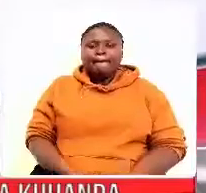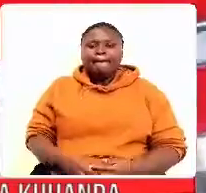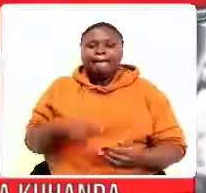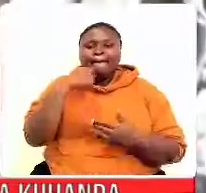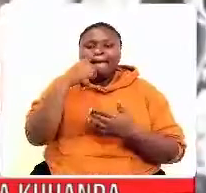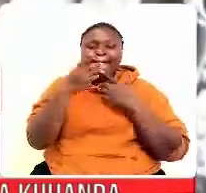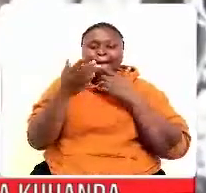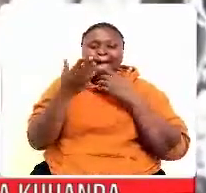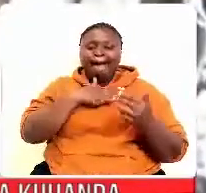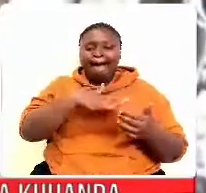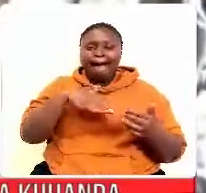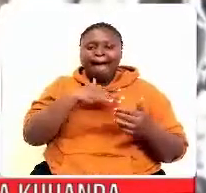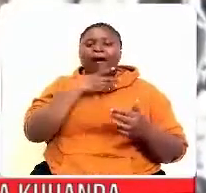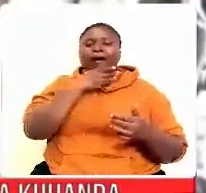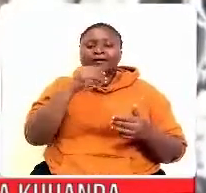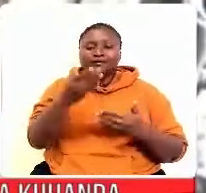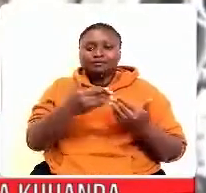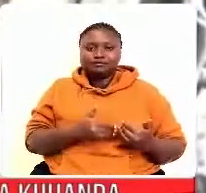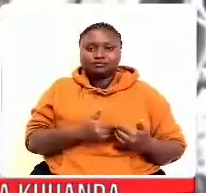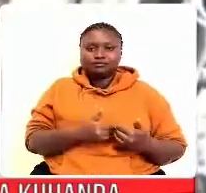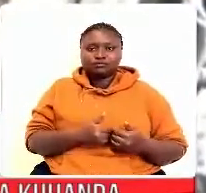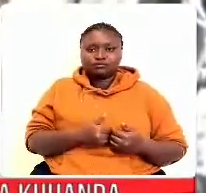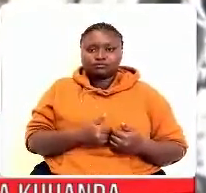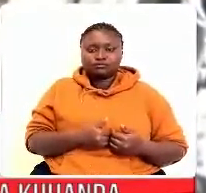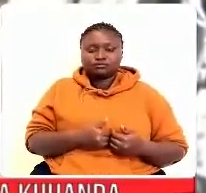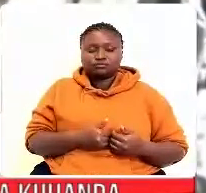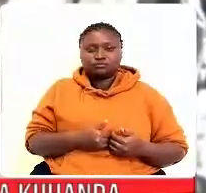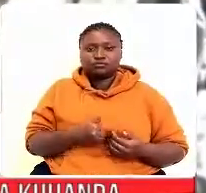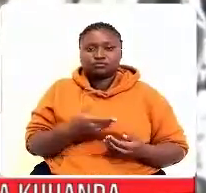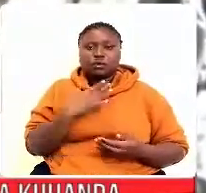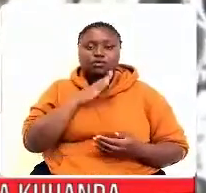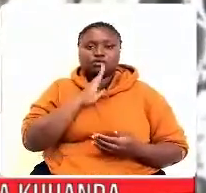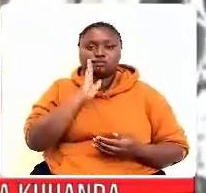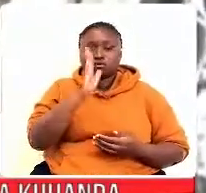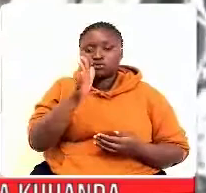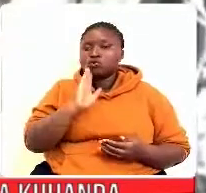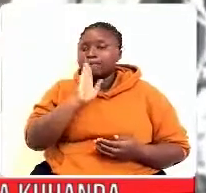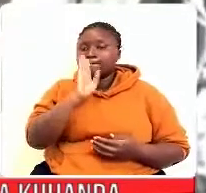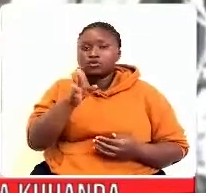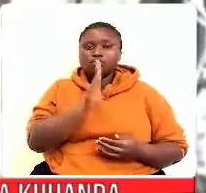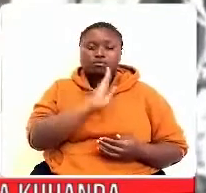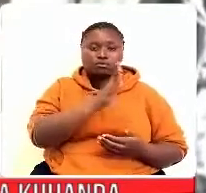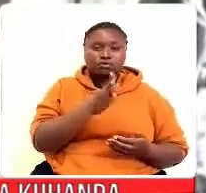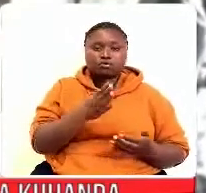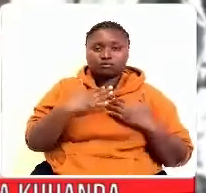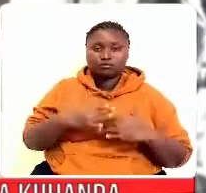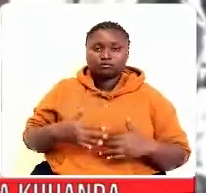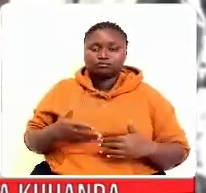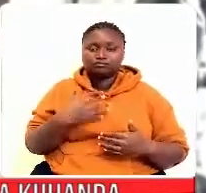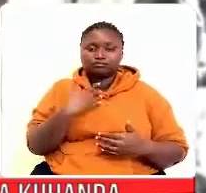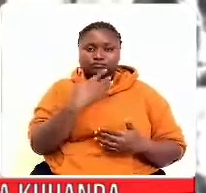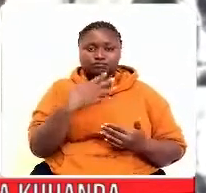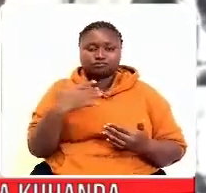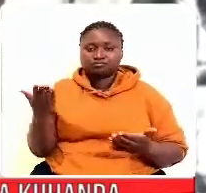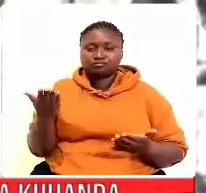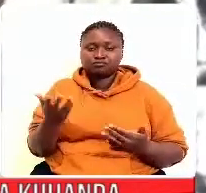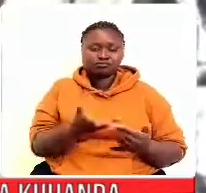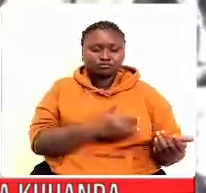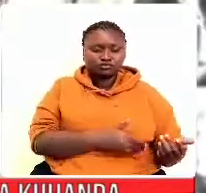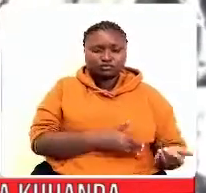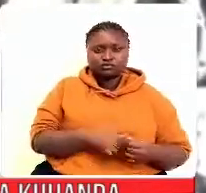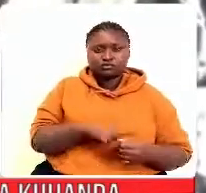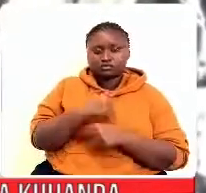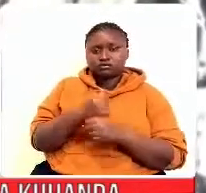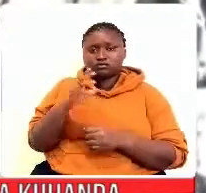Please, kama utaki sisi kuwa beggars, kuwa watu omba omba, kuwa watu chokora, kuwa taoni hii,